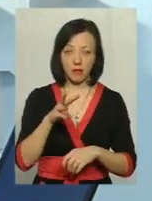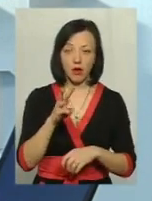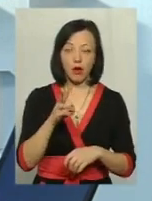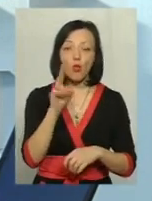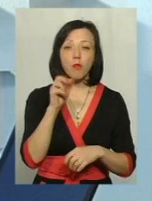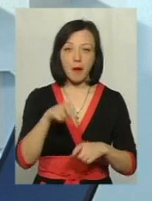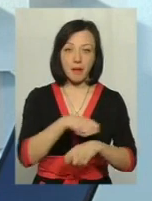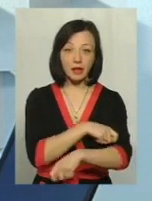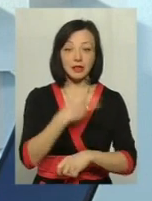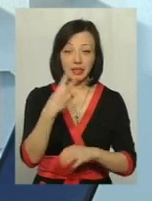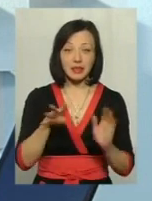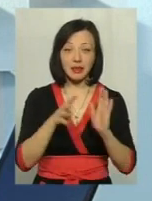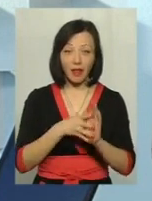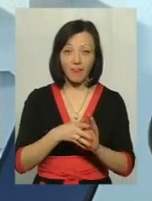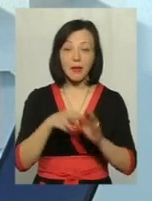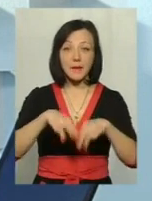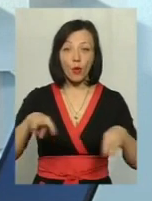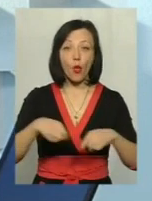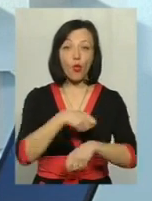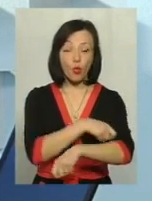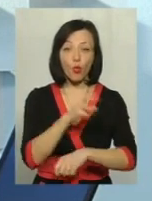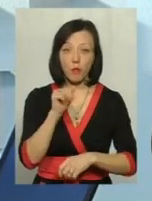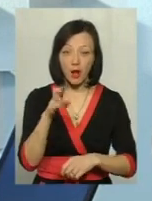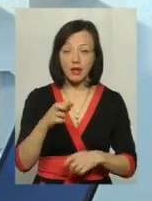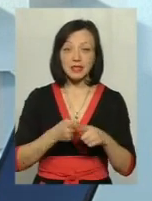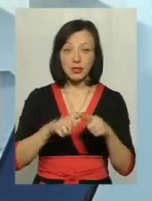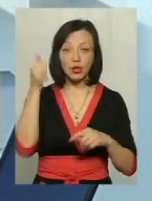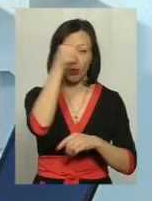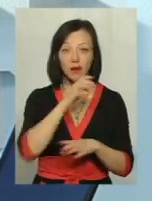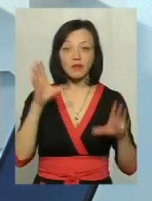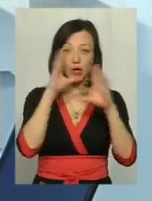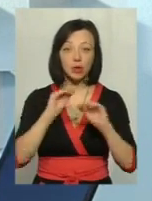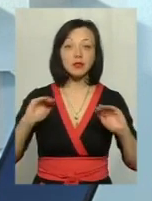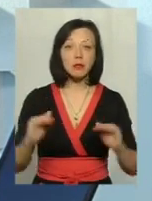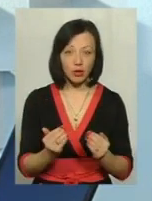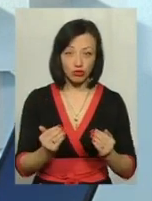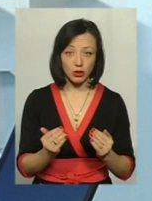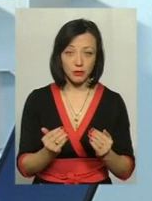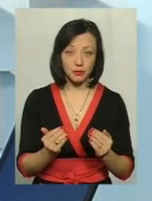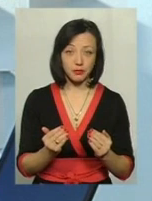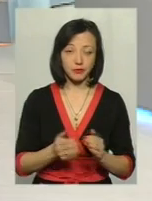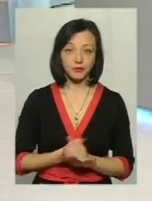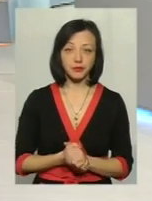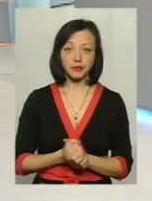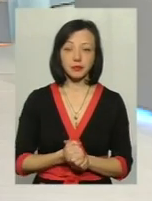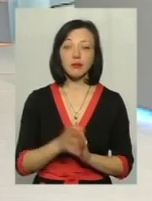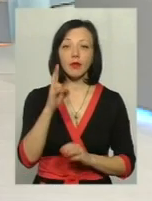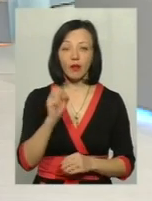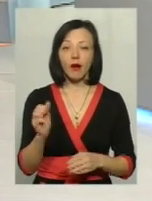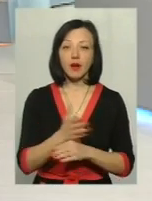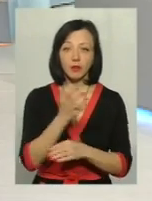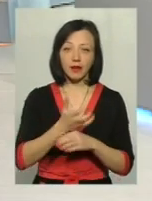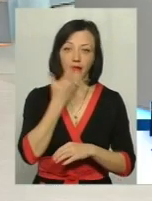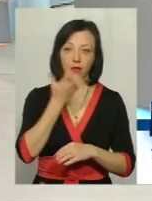там, з копійками мільйонів метрів кубічних за ці роки нам вдалося зменшити на виробництво